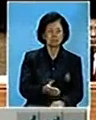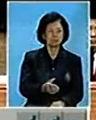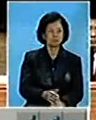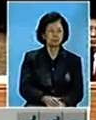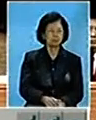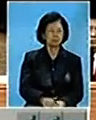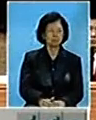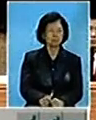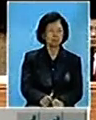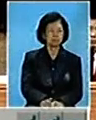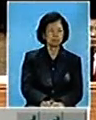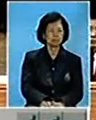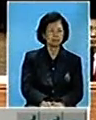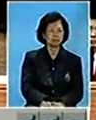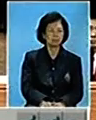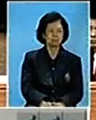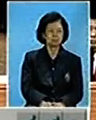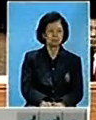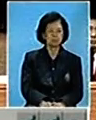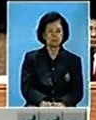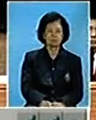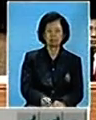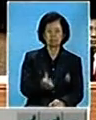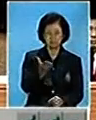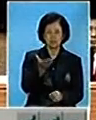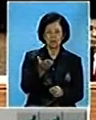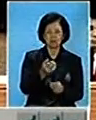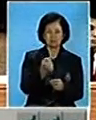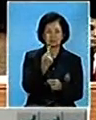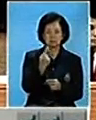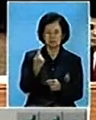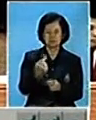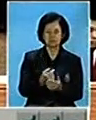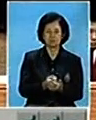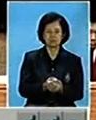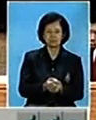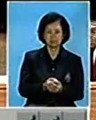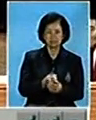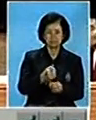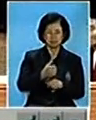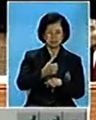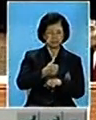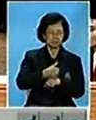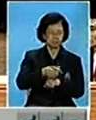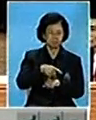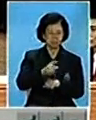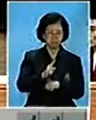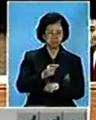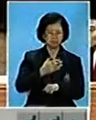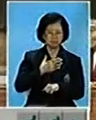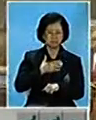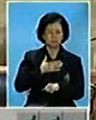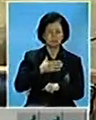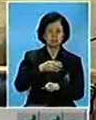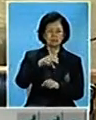้นั่งลงครับเดี๋ยวจะได้พูดฮะเดี๋ยวทีละท่านออกความเห็นก่อน กับเรียนท่านประธานที่เคารพครับกับผมนายพ